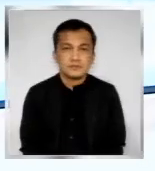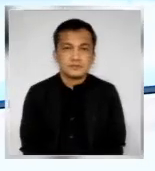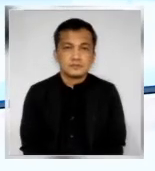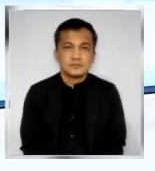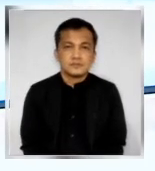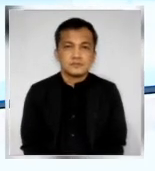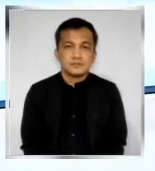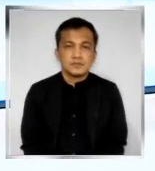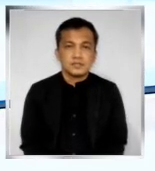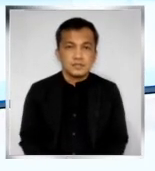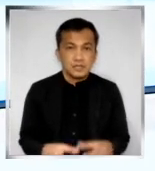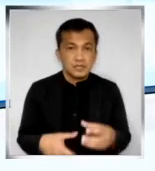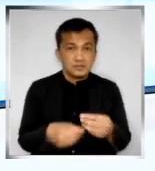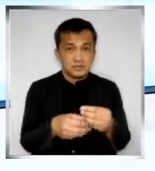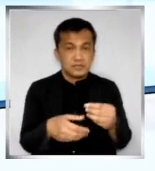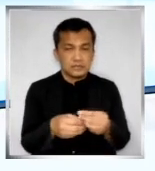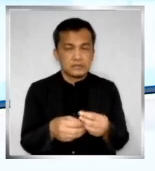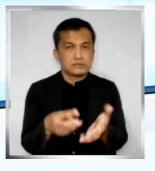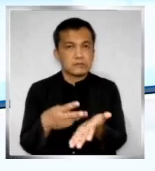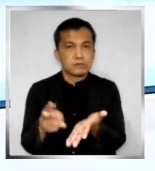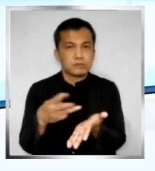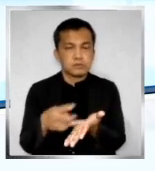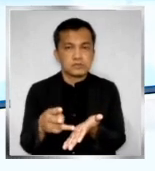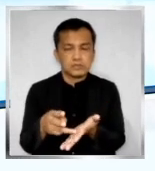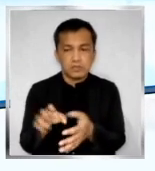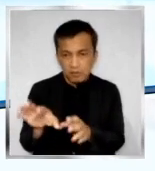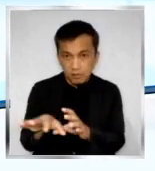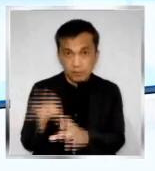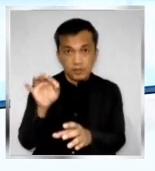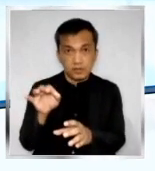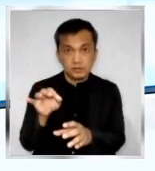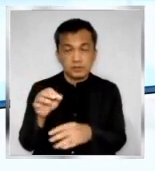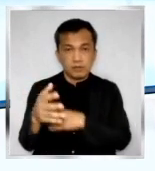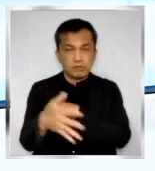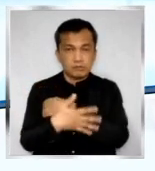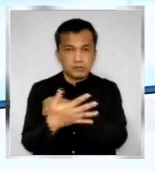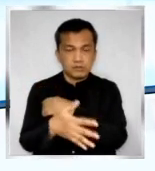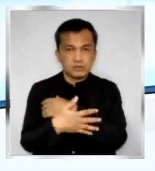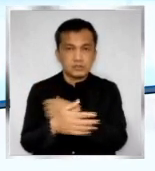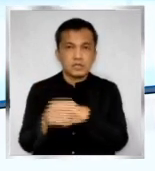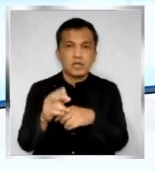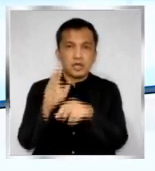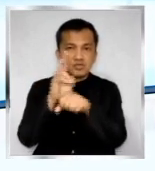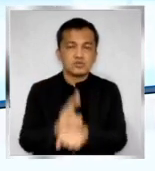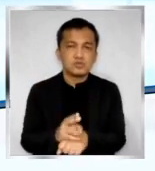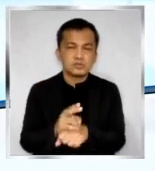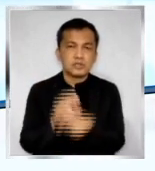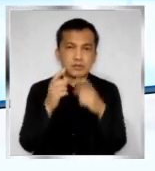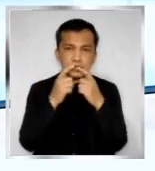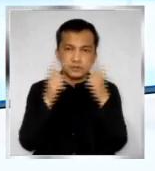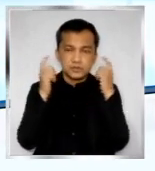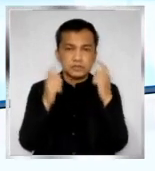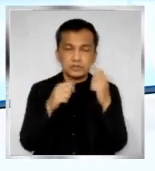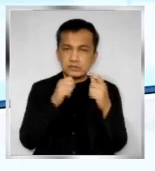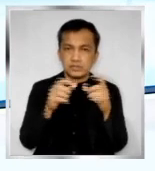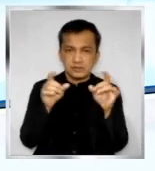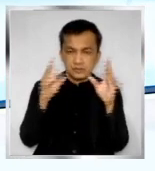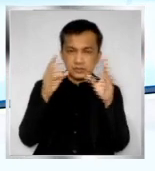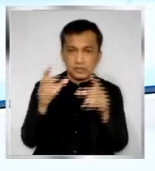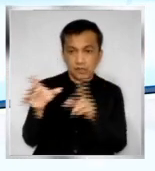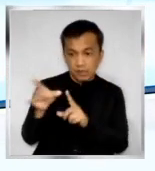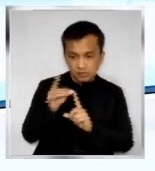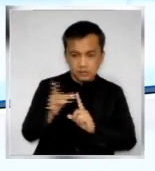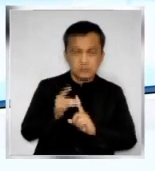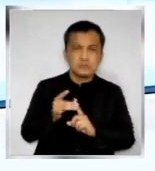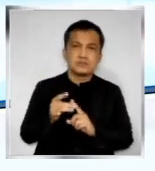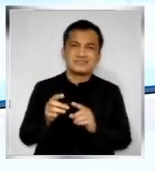Dagdag sa mga basurang natatagpuan na rin sa mga bahura ang mga gamit na face mask. Hindi man daw banta sa hawaan, panganib naman ang dala